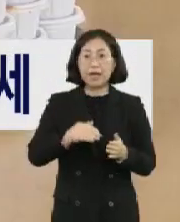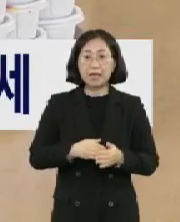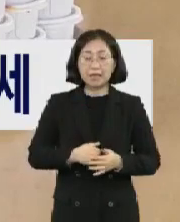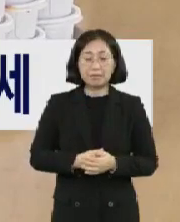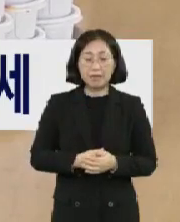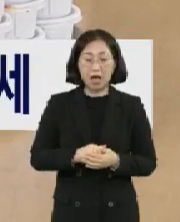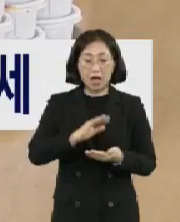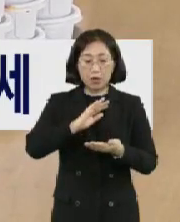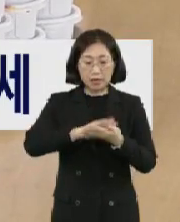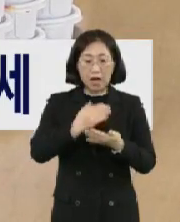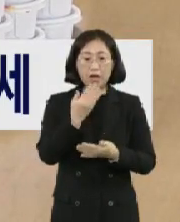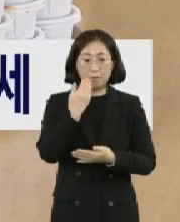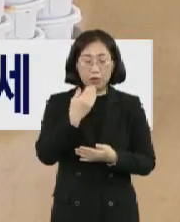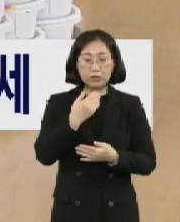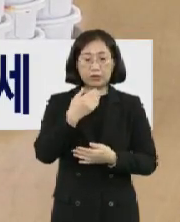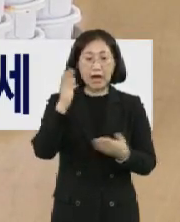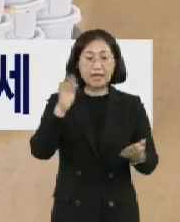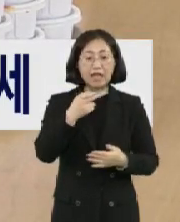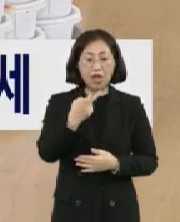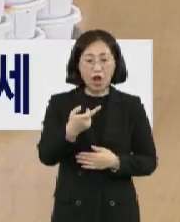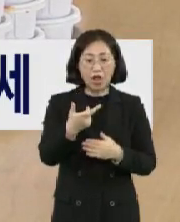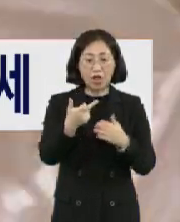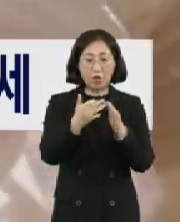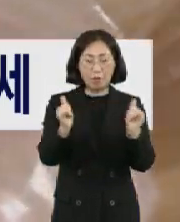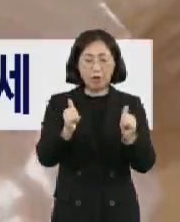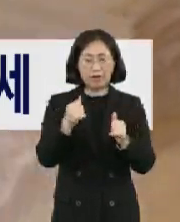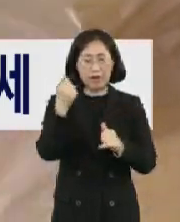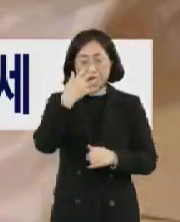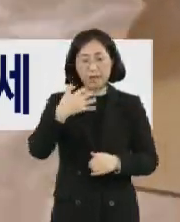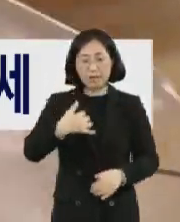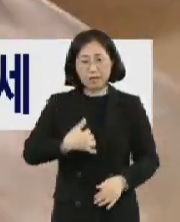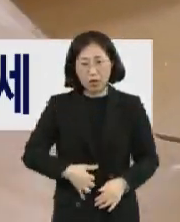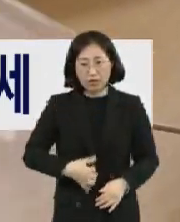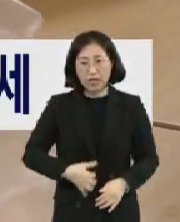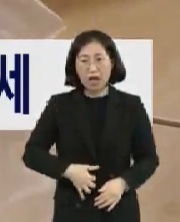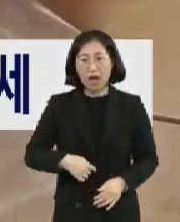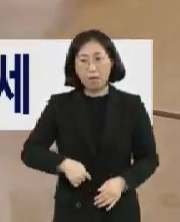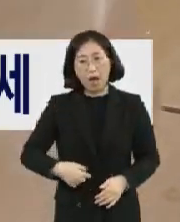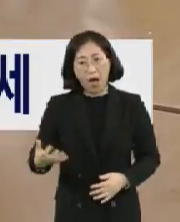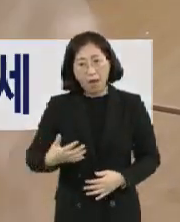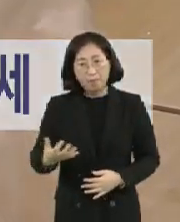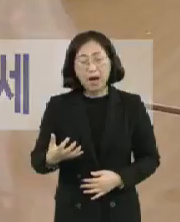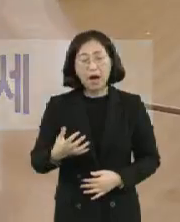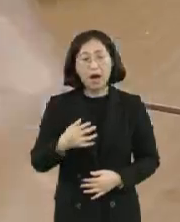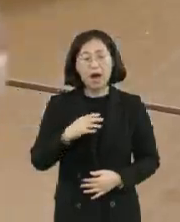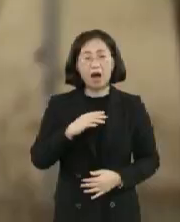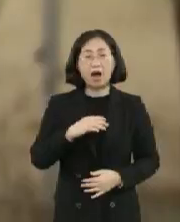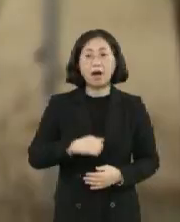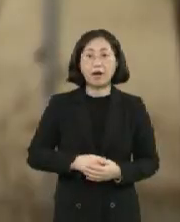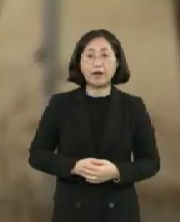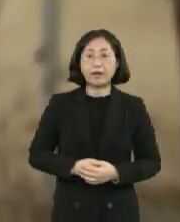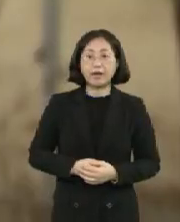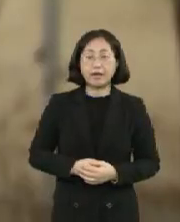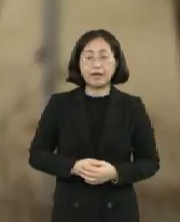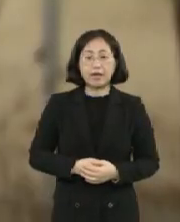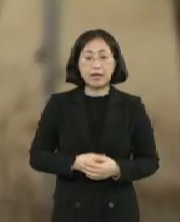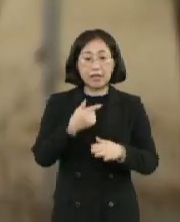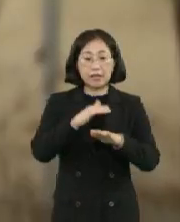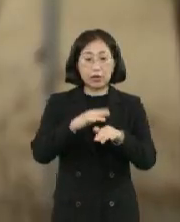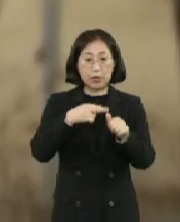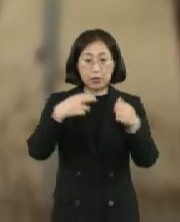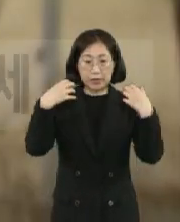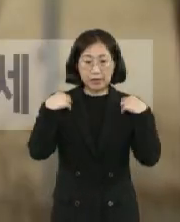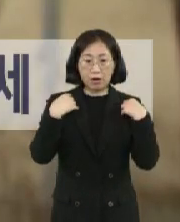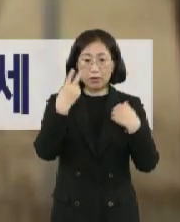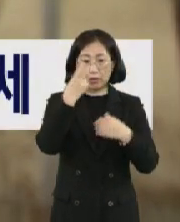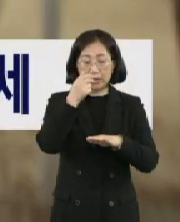먹은 후 학생 17명이 갑자기 설사와 복통을 호소하는 식중독 의심 증세를 보였습니다. 대전시 교육청의 조사